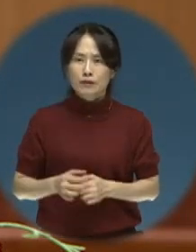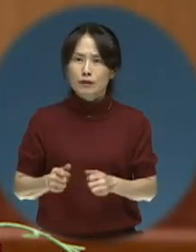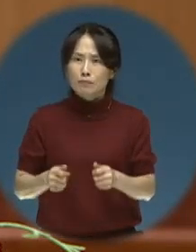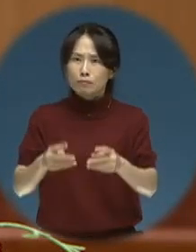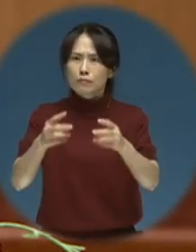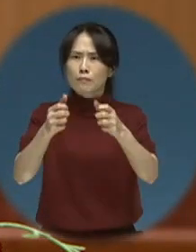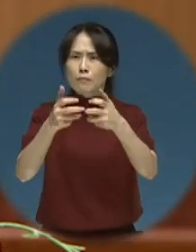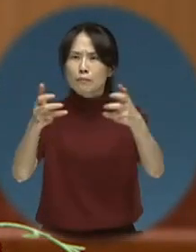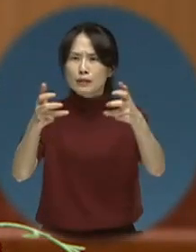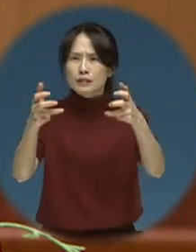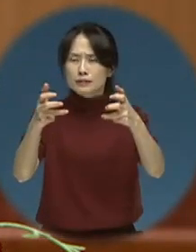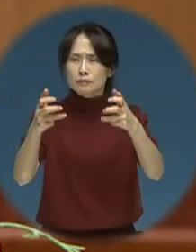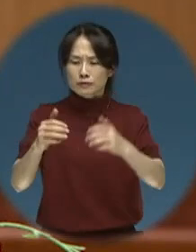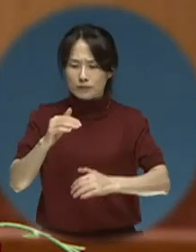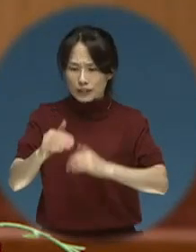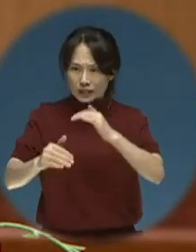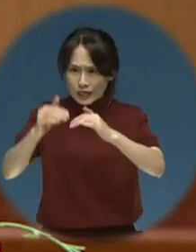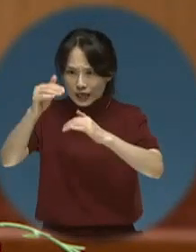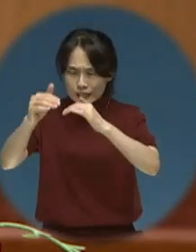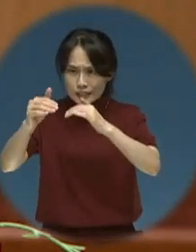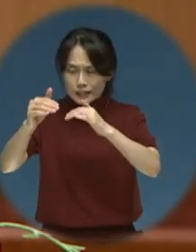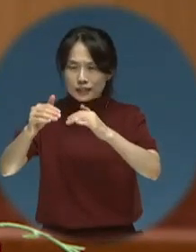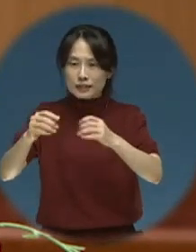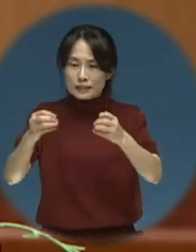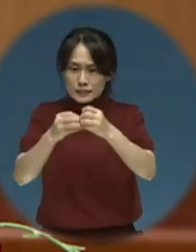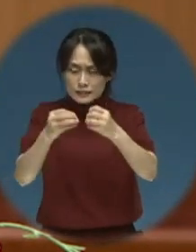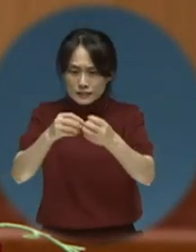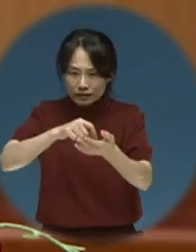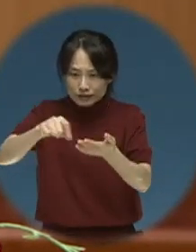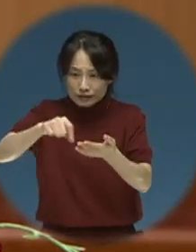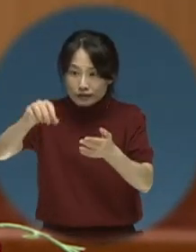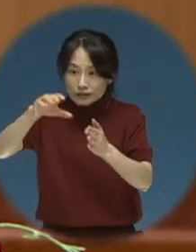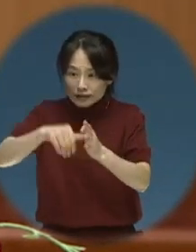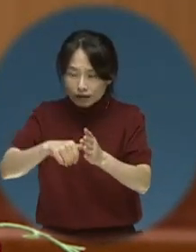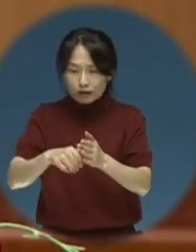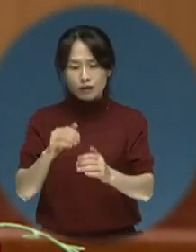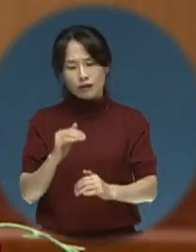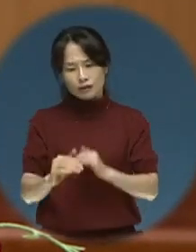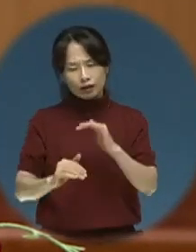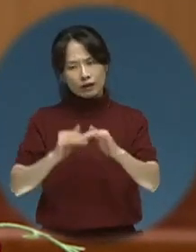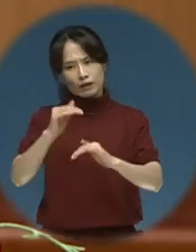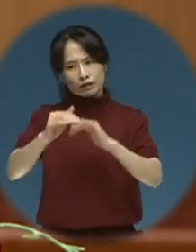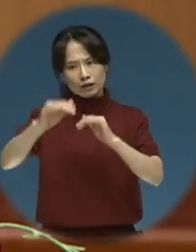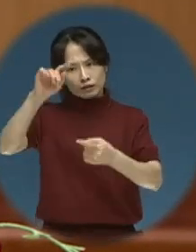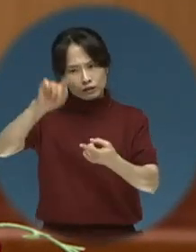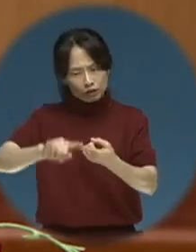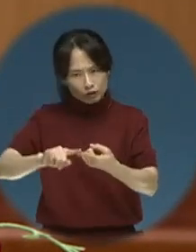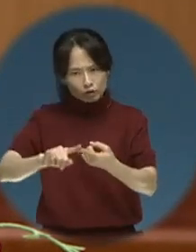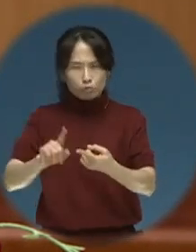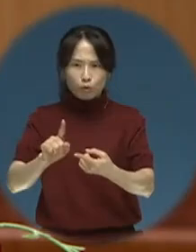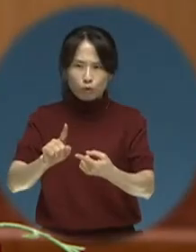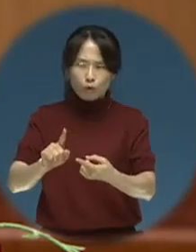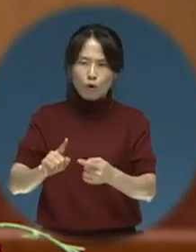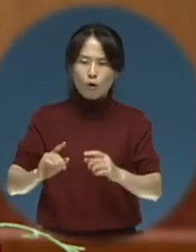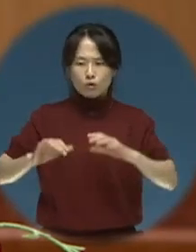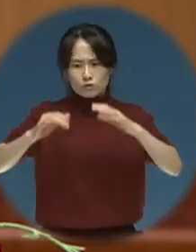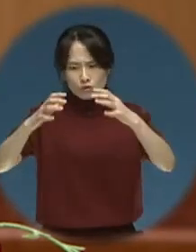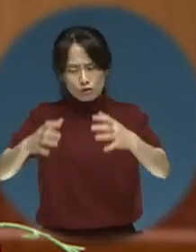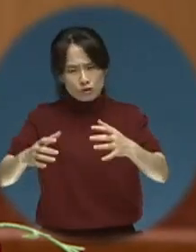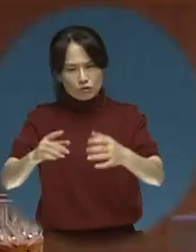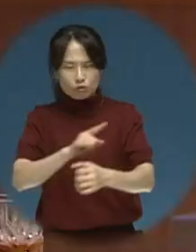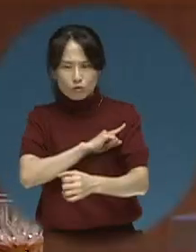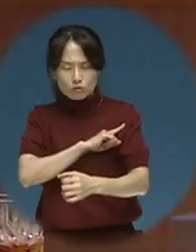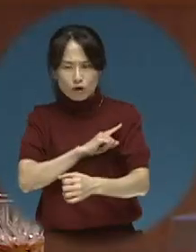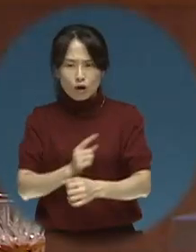80층의 계단이라면 그 계단에 대한 역사와 계단이 어떤 것이고 이 지상의 계단은 어떤 게 가장 높고 이런 자료를 막